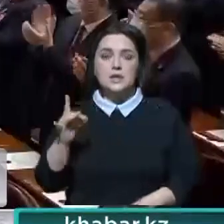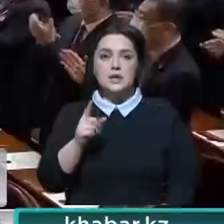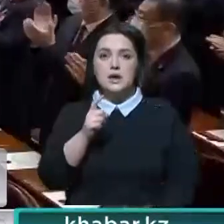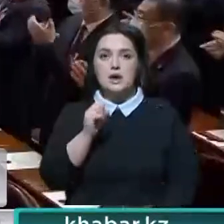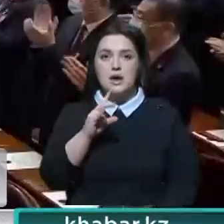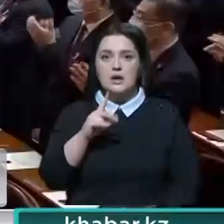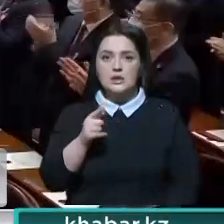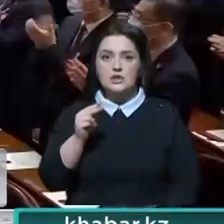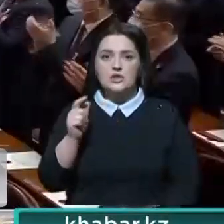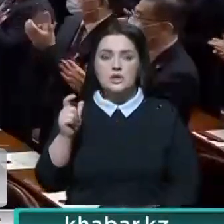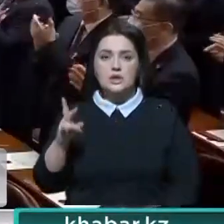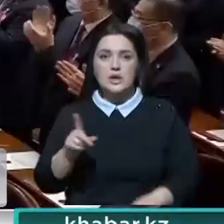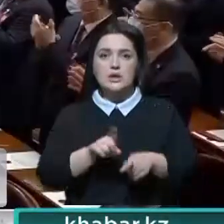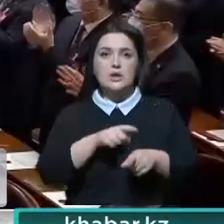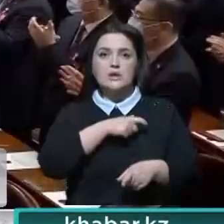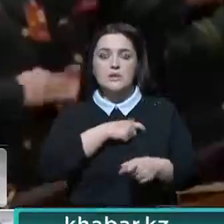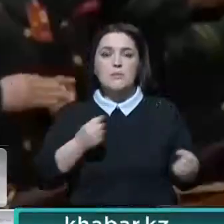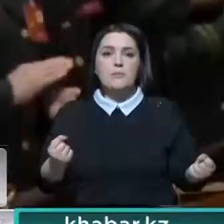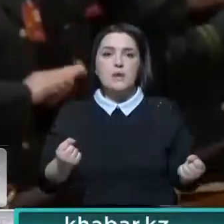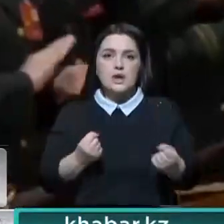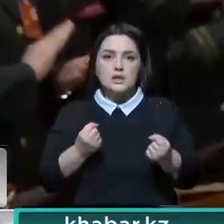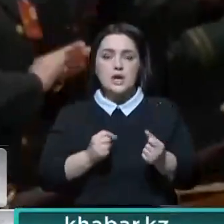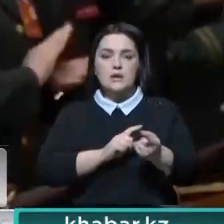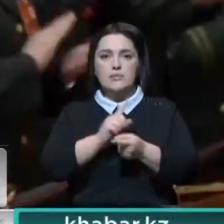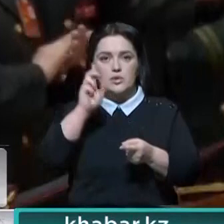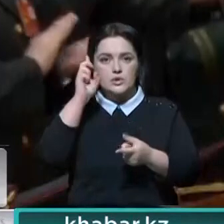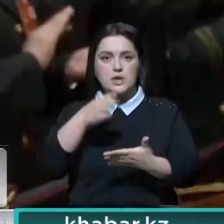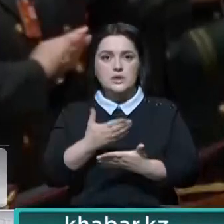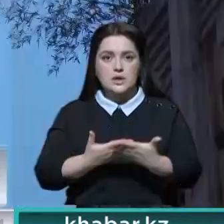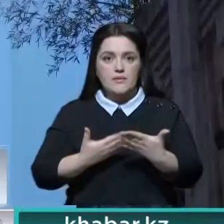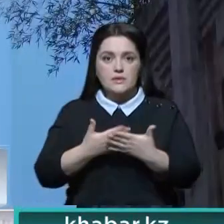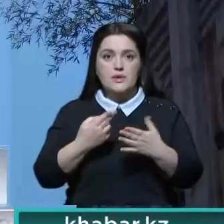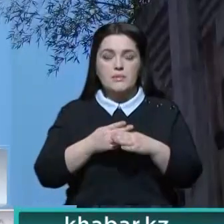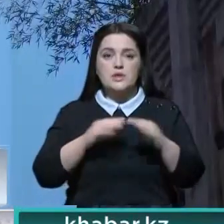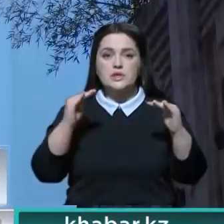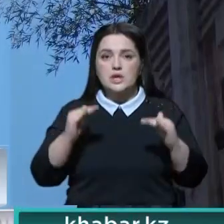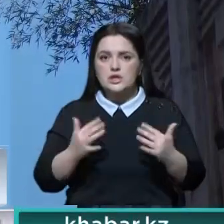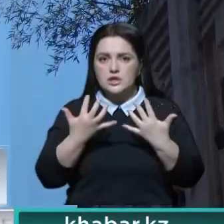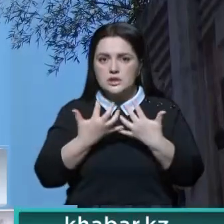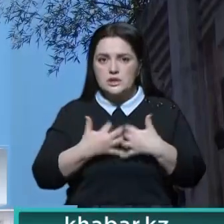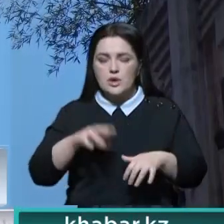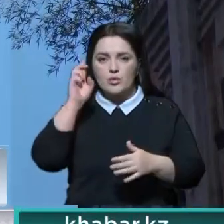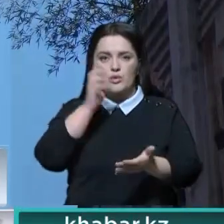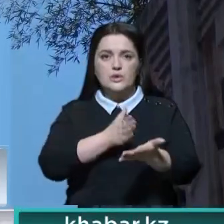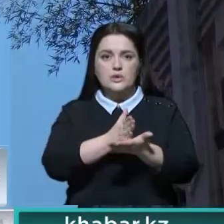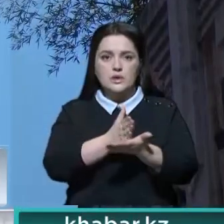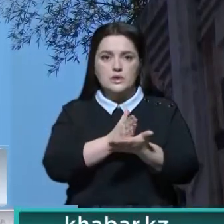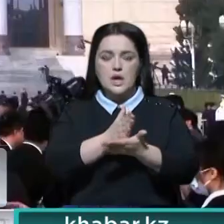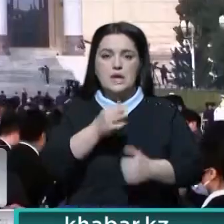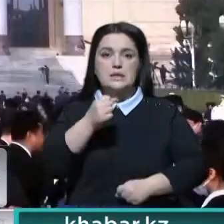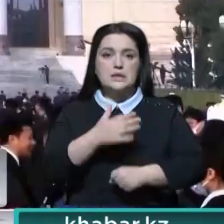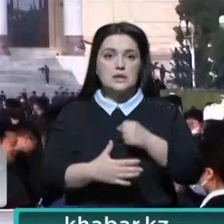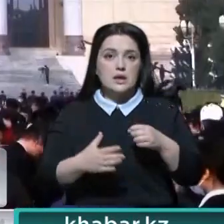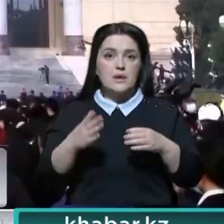Хань Чжэн. Также депутаты поддержали реформу Государственного совета, которая предполагает сокращение численности служащих